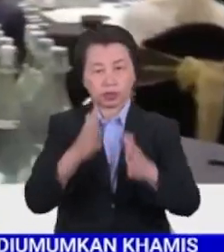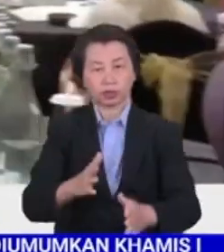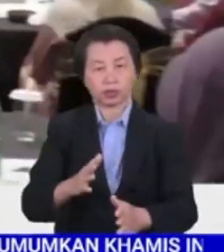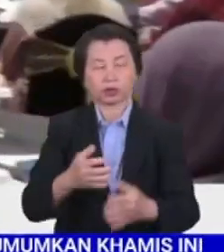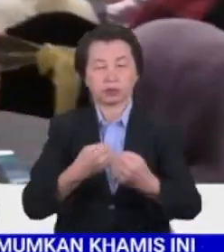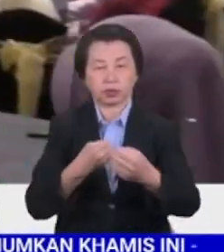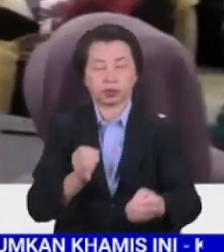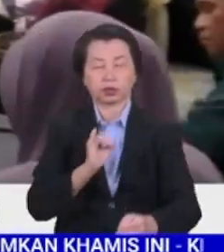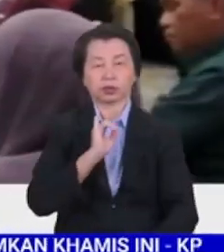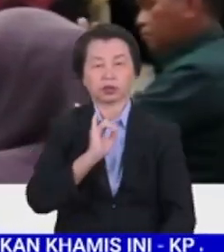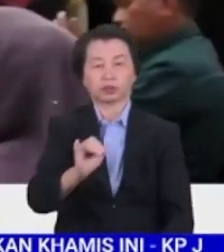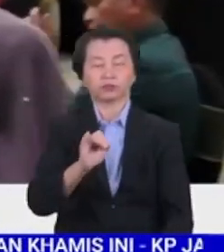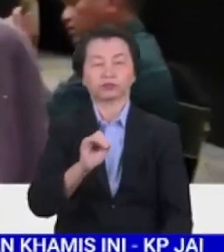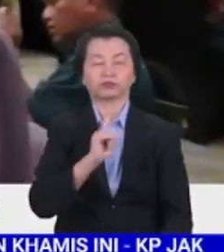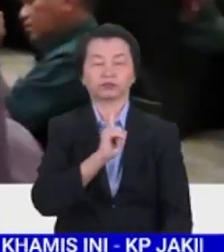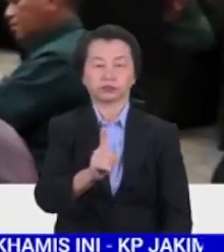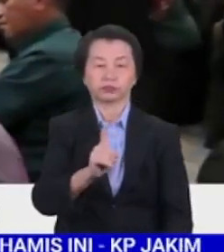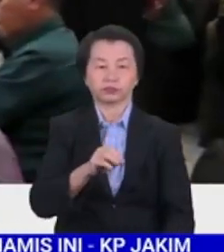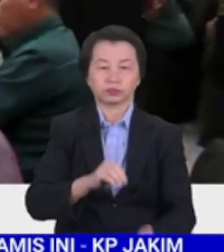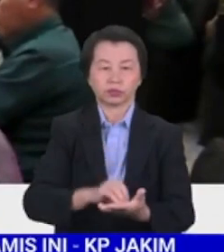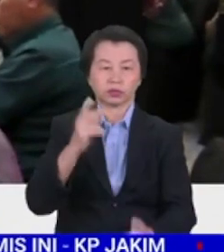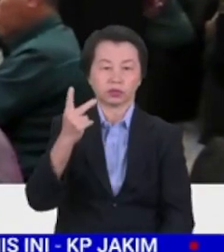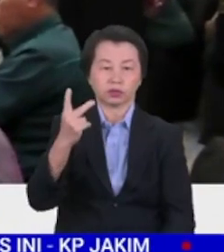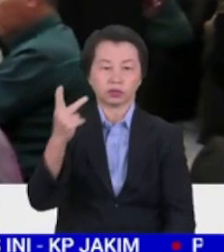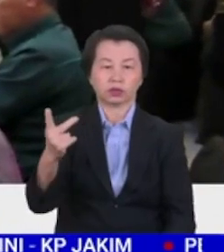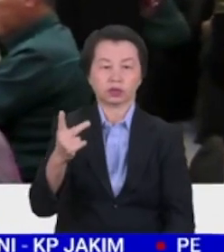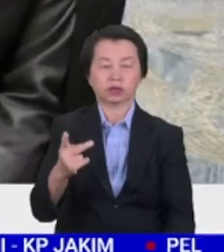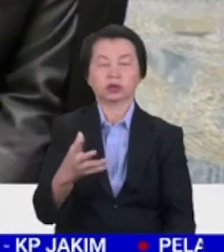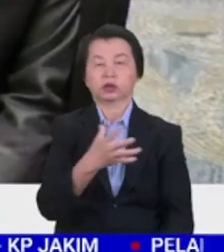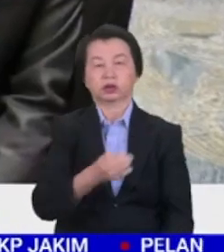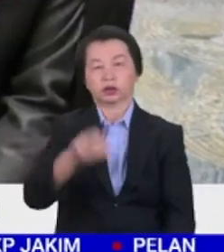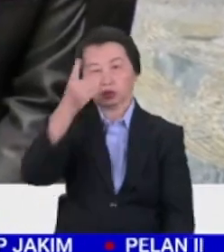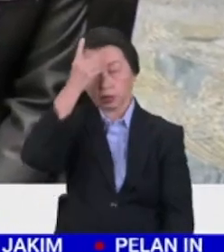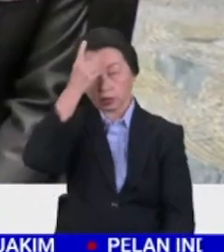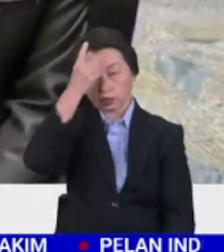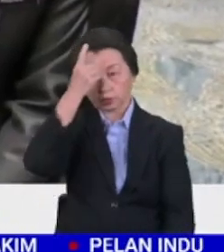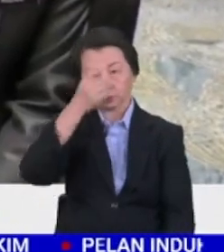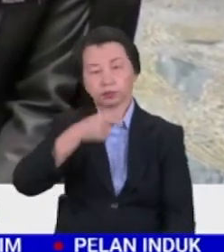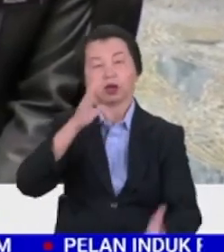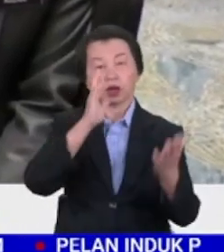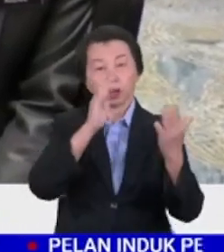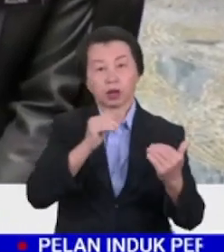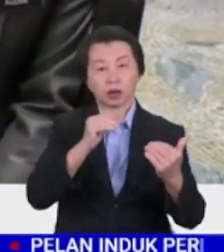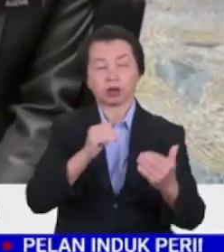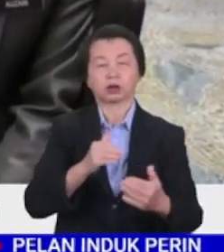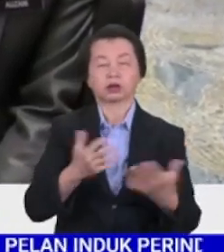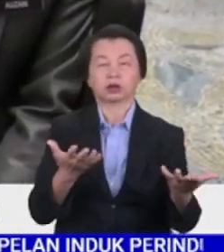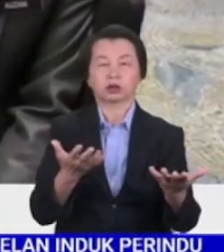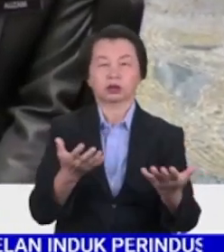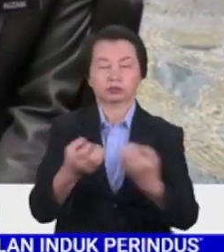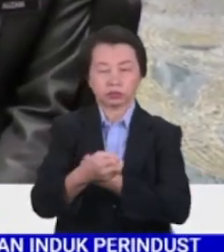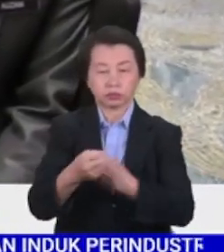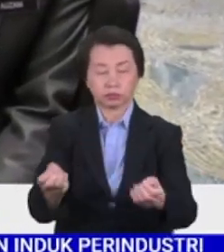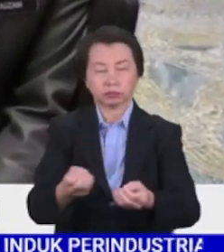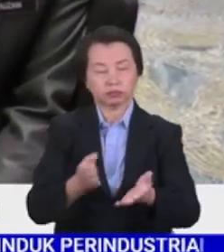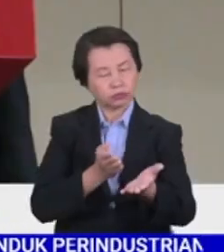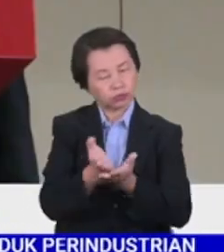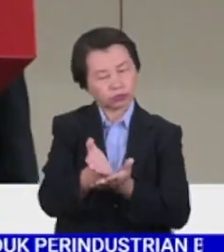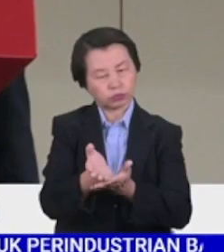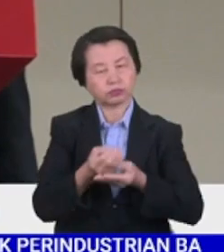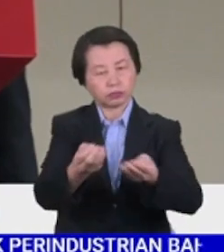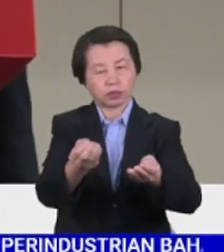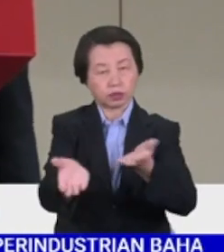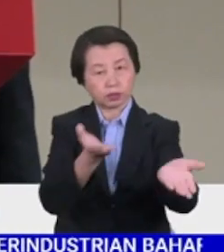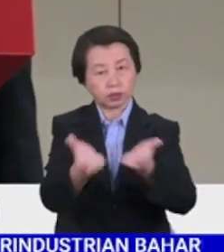tahun 2023 di Kota Kinabalu. Dalam pada itu, Datuk Saiful Zaman berharap agar Jahins terus memberi perkhidmatan